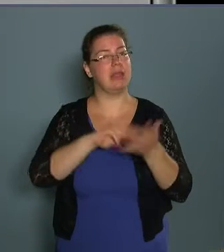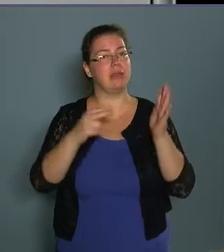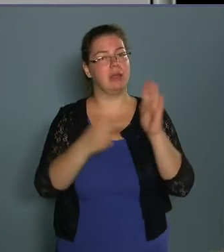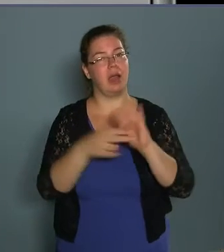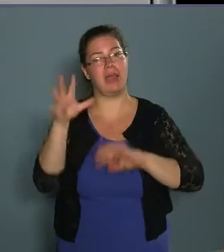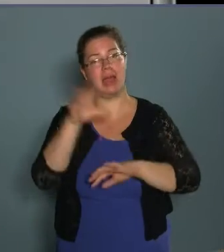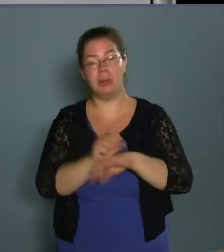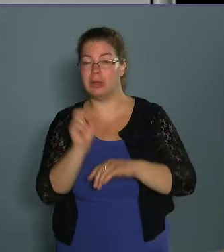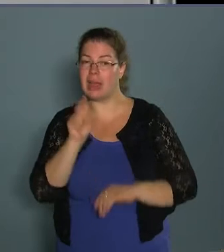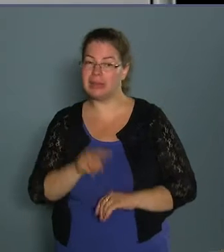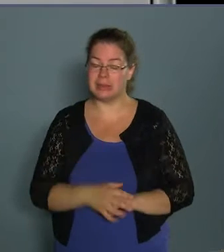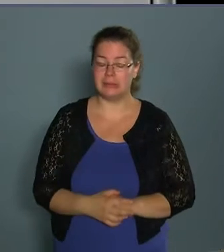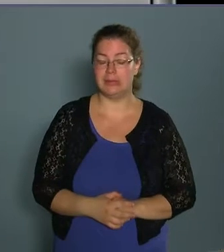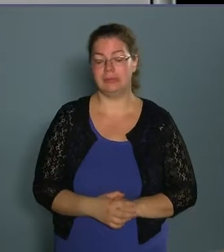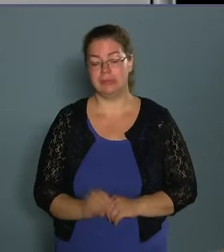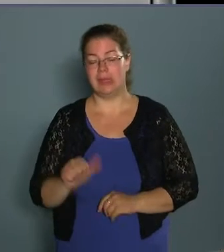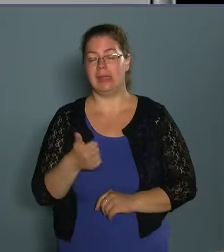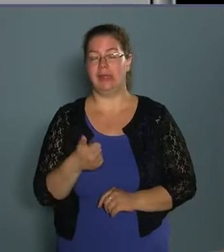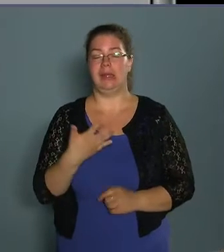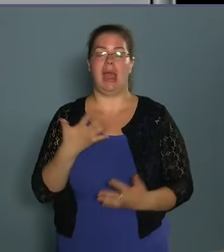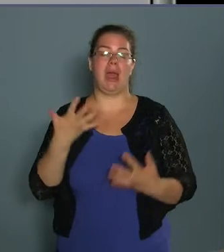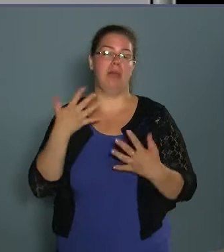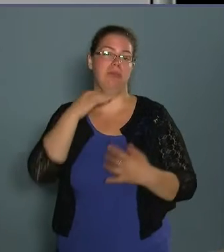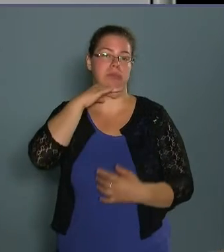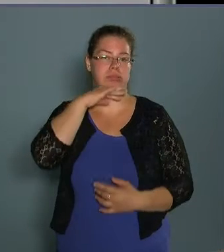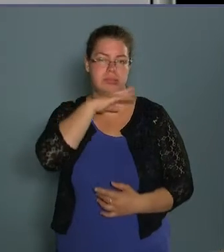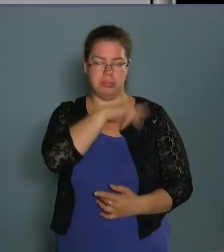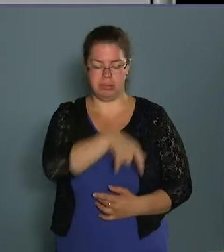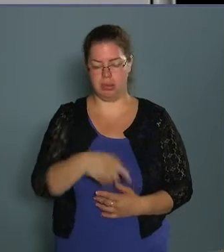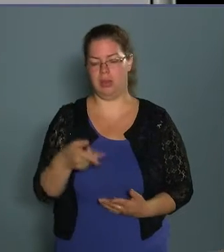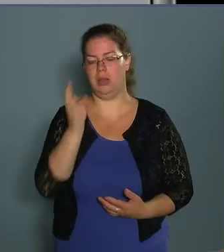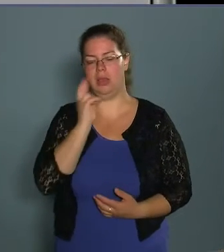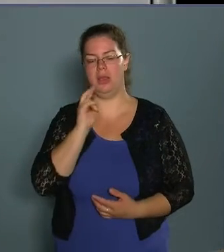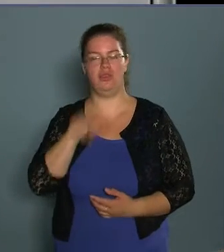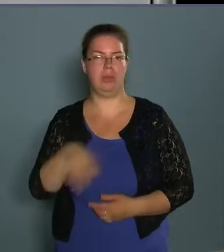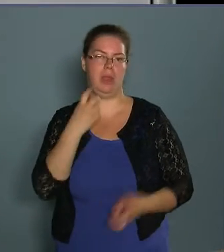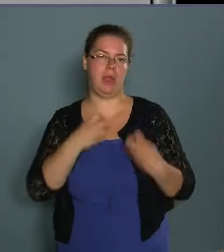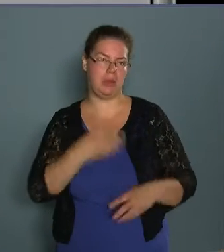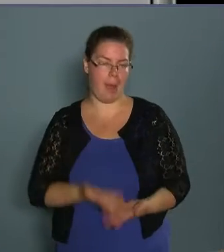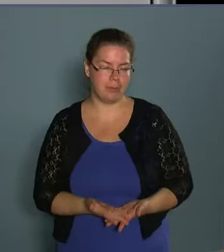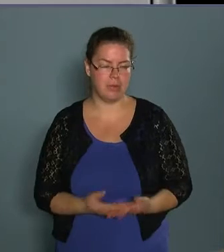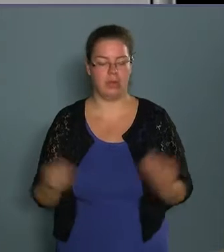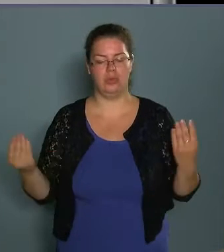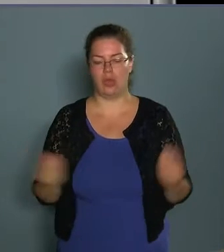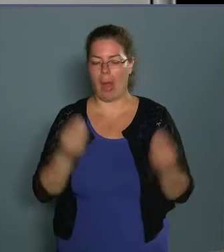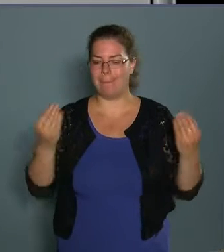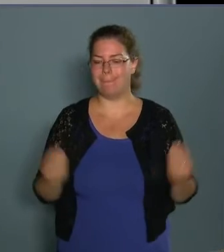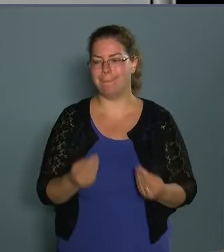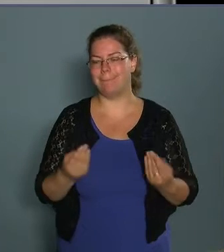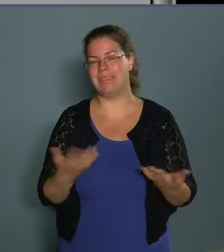technikai állapotát tekintve az egyik legelhanyagoltabb létesítménynek számít. És ami